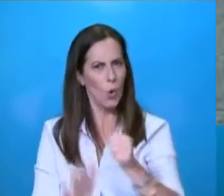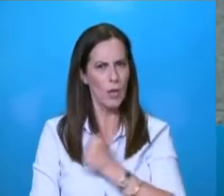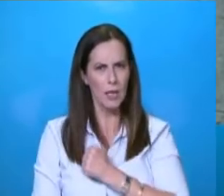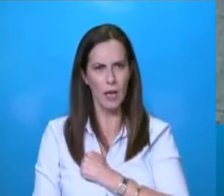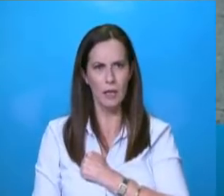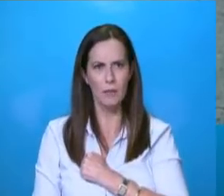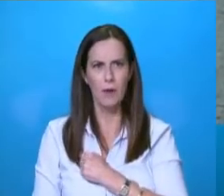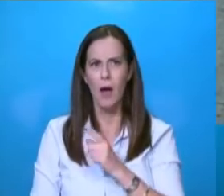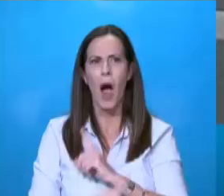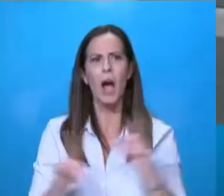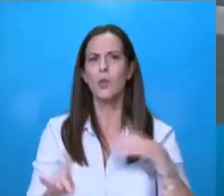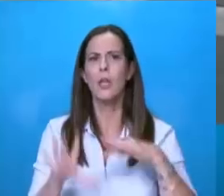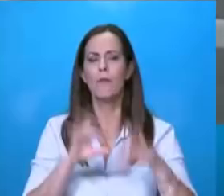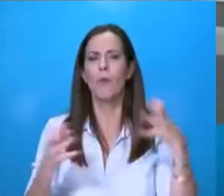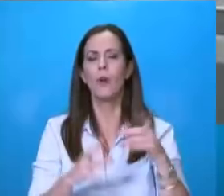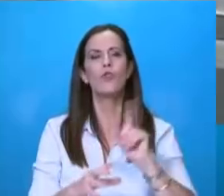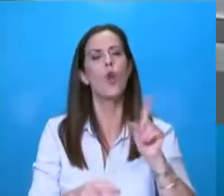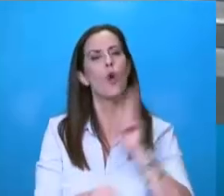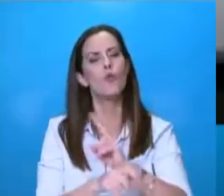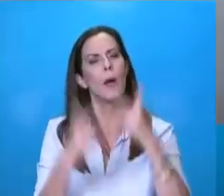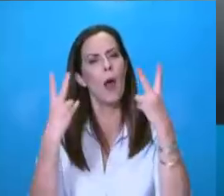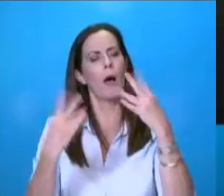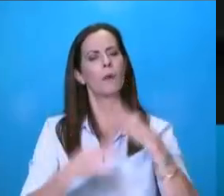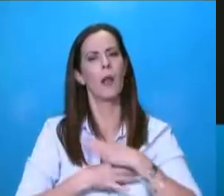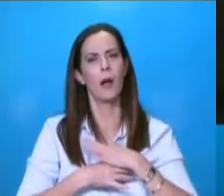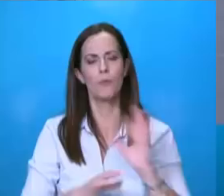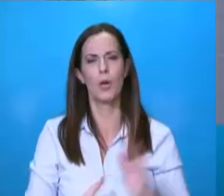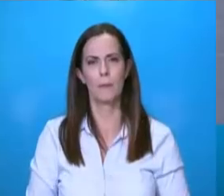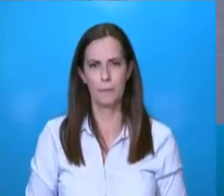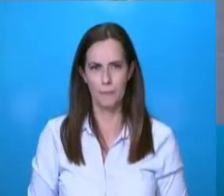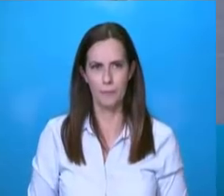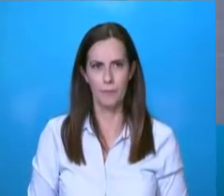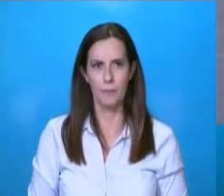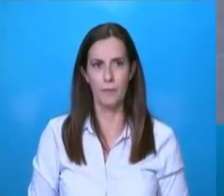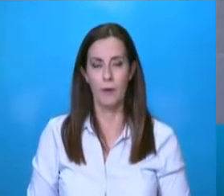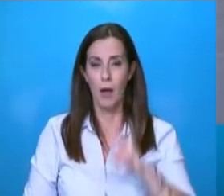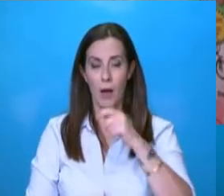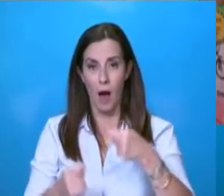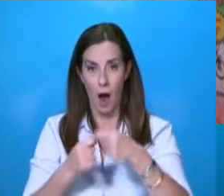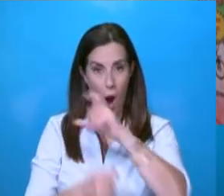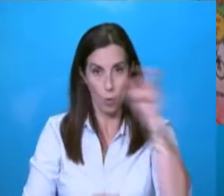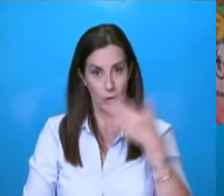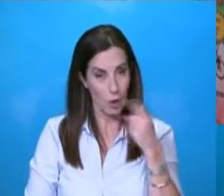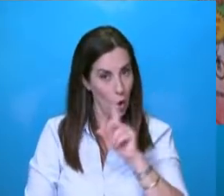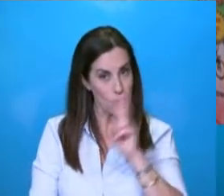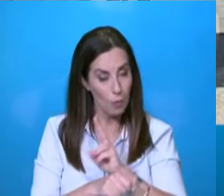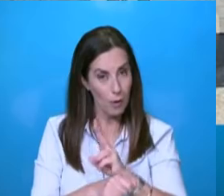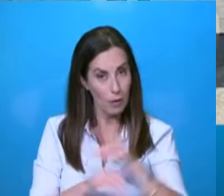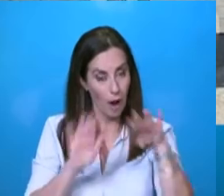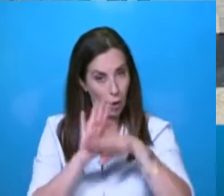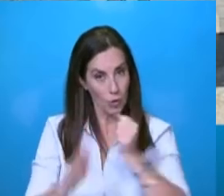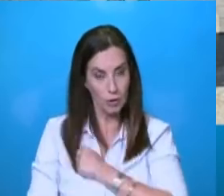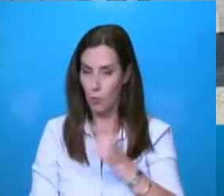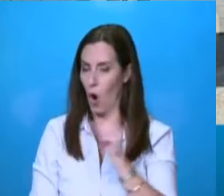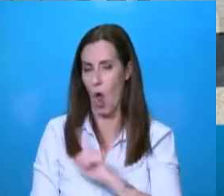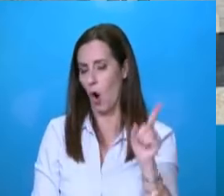אסור לי להצביע למפלגה שלא שומרת על הערכים שלי. אגודת ישראל לא שומרת על העקרונות